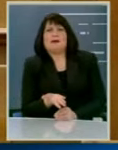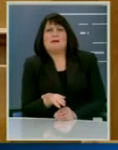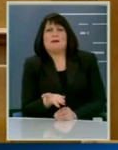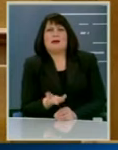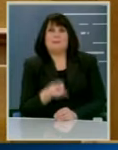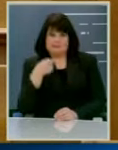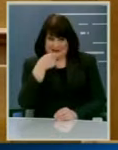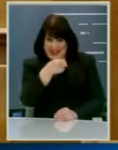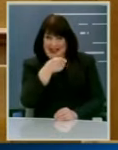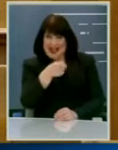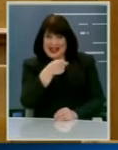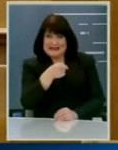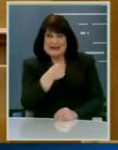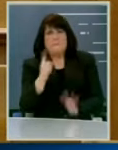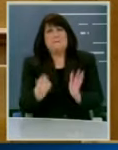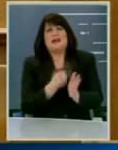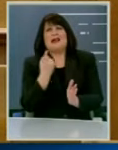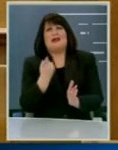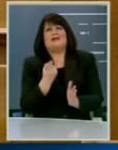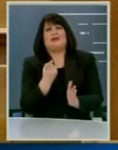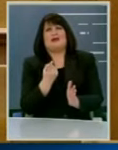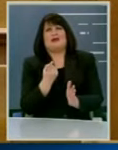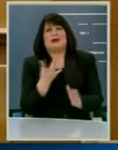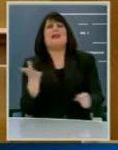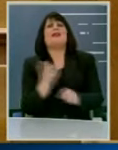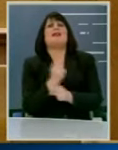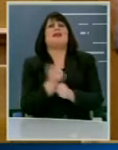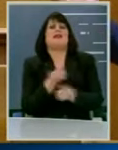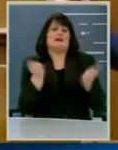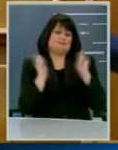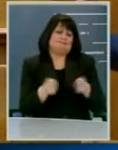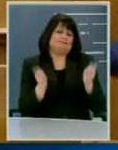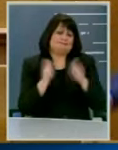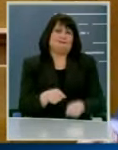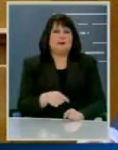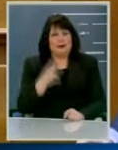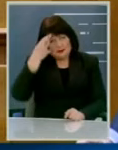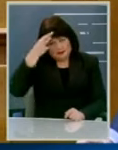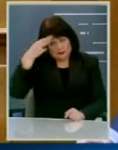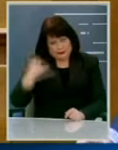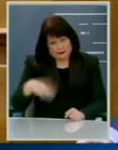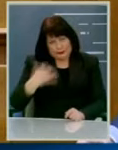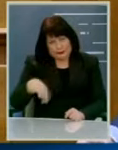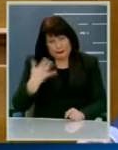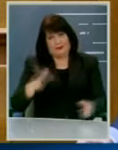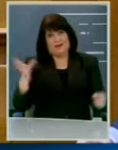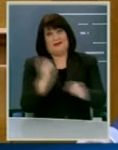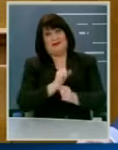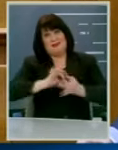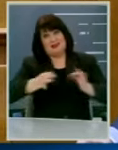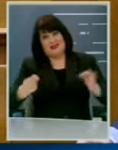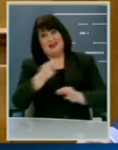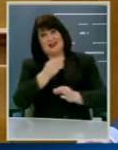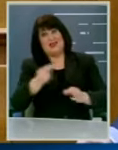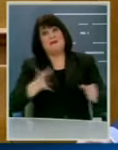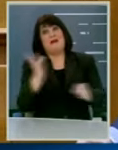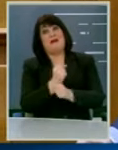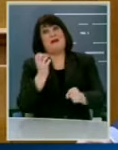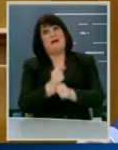μια φορά έστω για δείγμα δεν καταφέρατε να πιάσετε τους στόχους, παρόλο που μας είχατε ζαλίσει για το success story του κυρίου